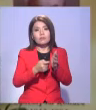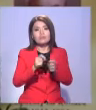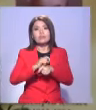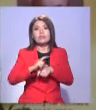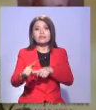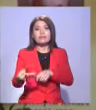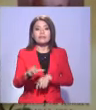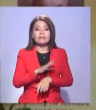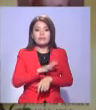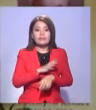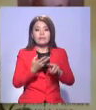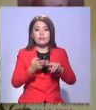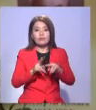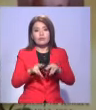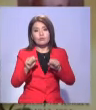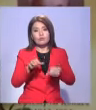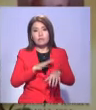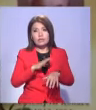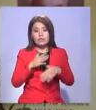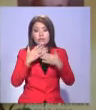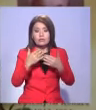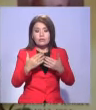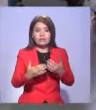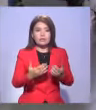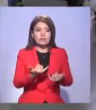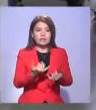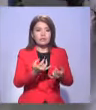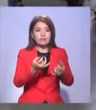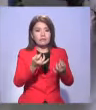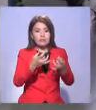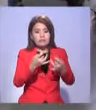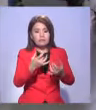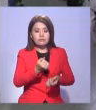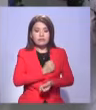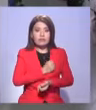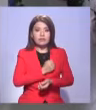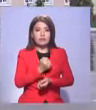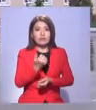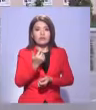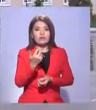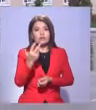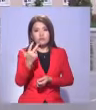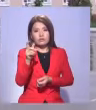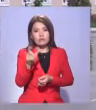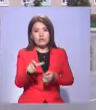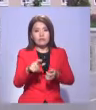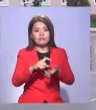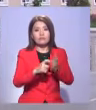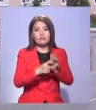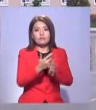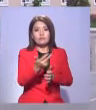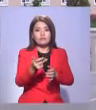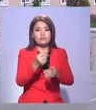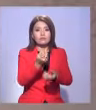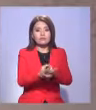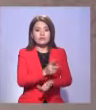берген экспертизаның несінен оқып жүрегіміз ауырып отыр. Үш бөлмеде жатыр дейді. Мектеп әкімшілігі білім